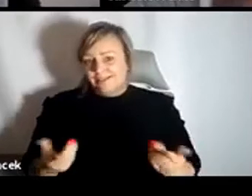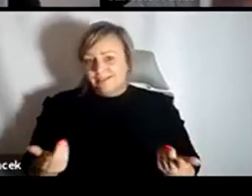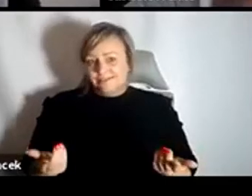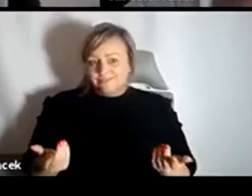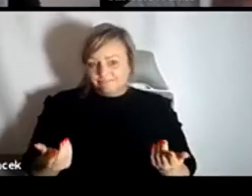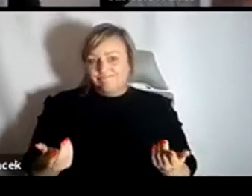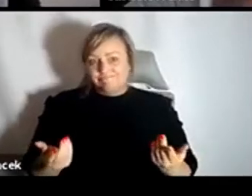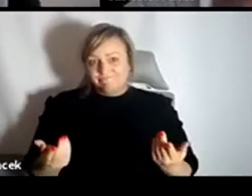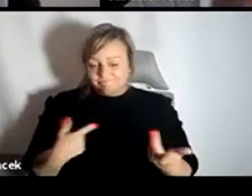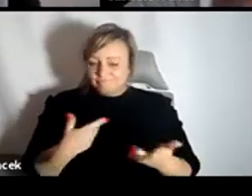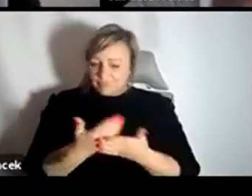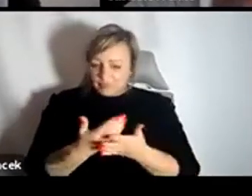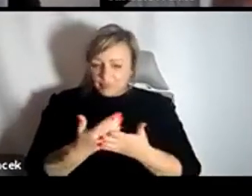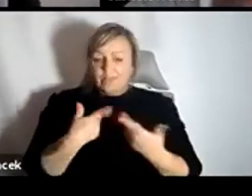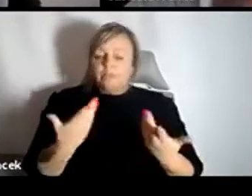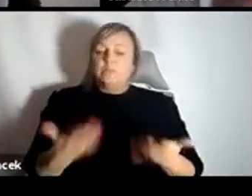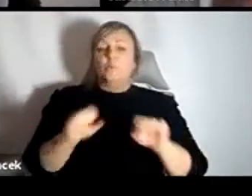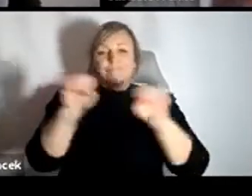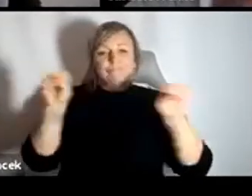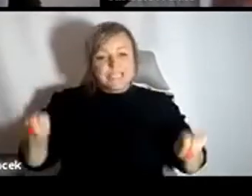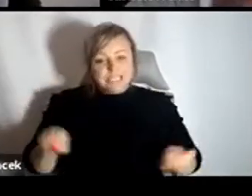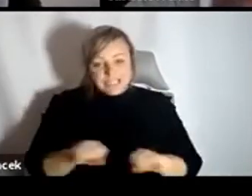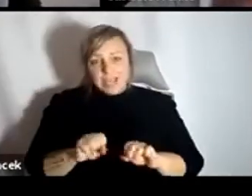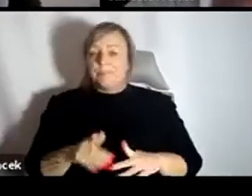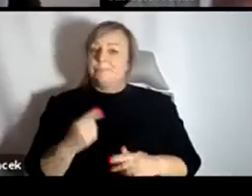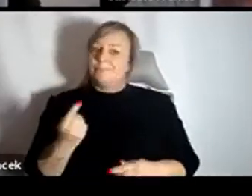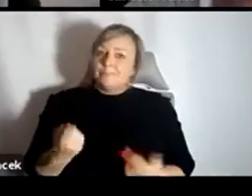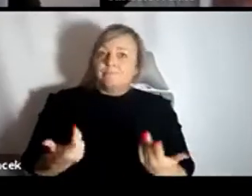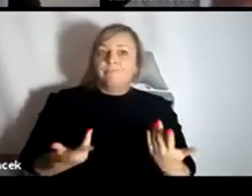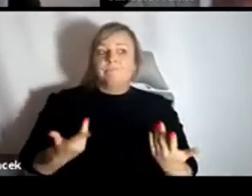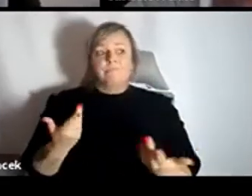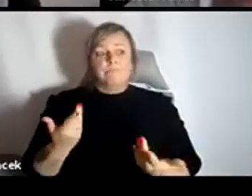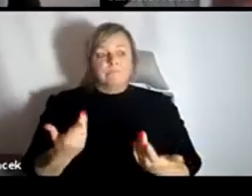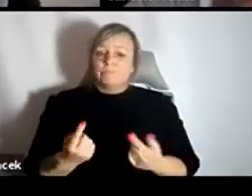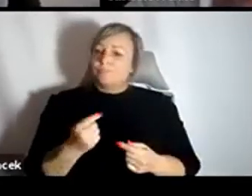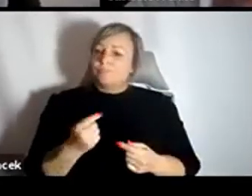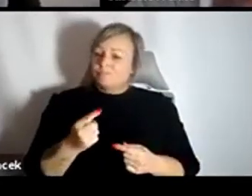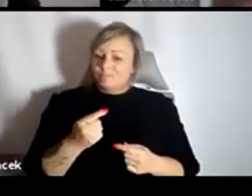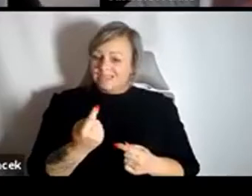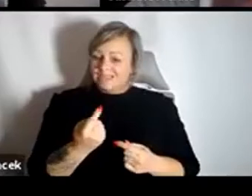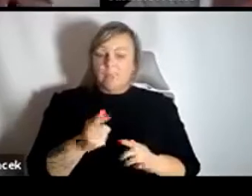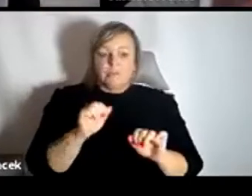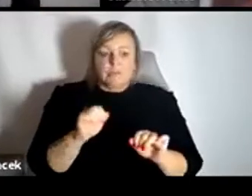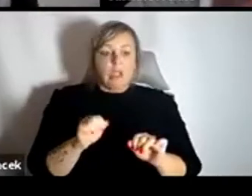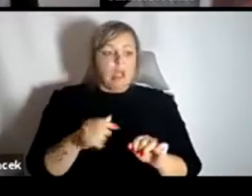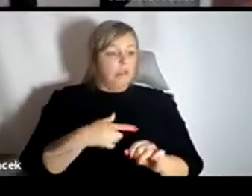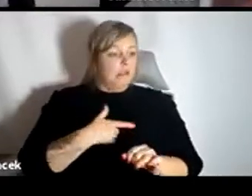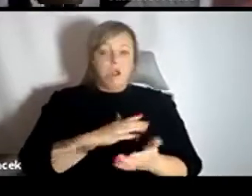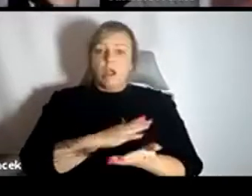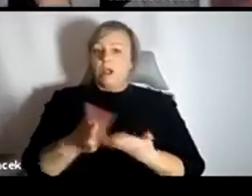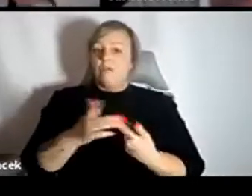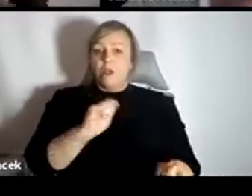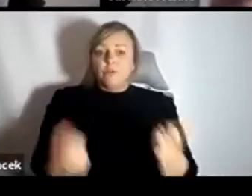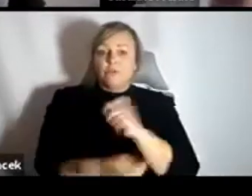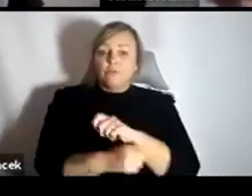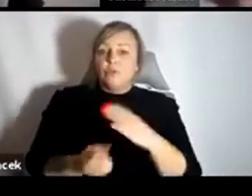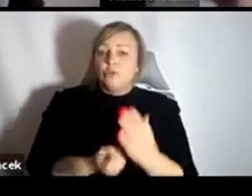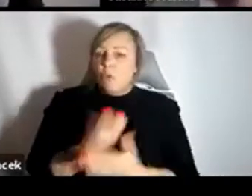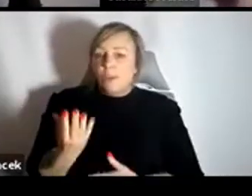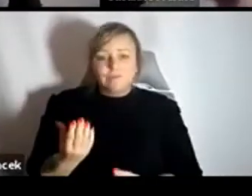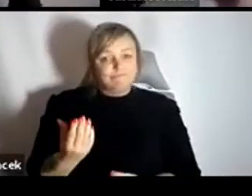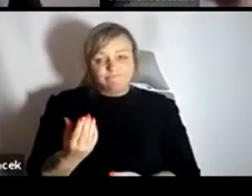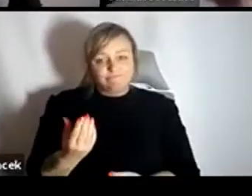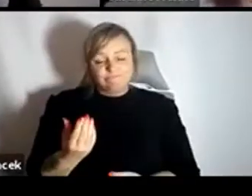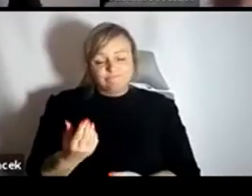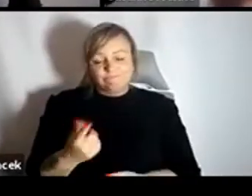ich, da dieses System sich aus sich selbst heraus nicht reformieren kann, weil es meistens Ex-Spieler sind, die sich